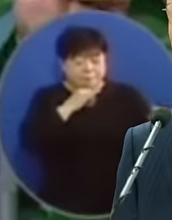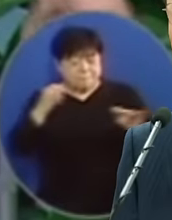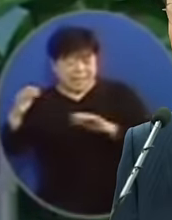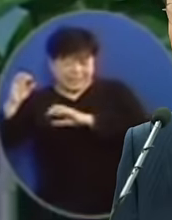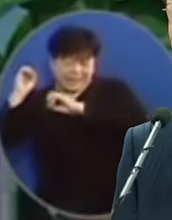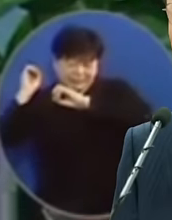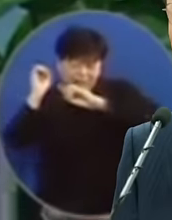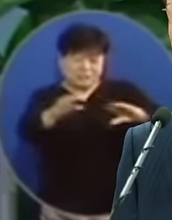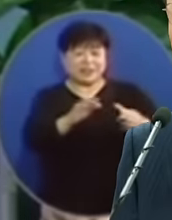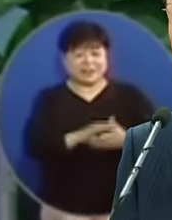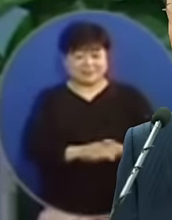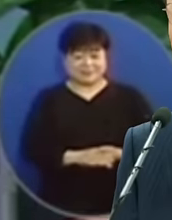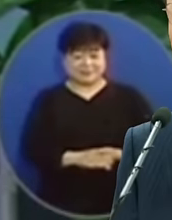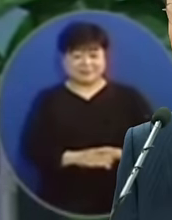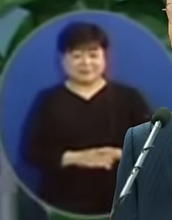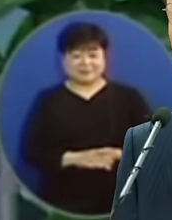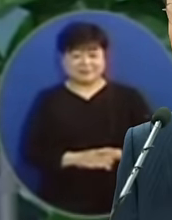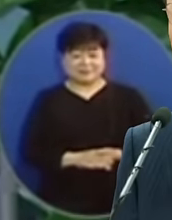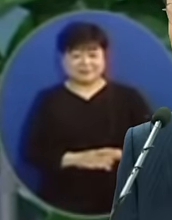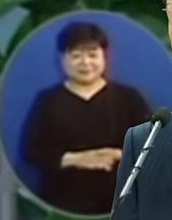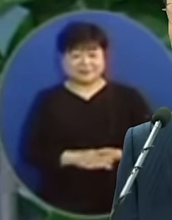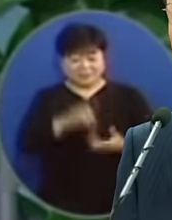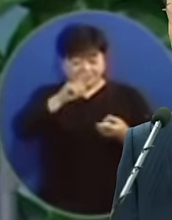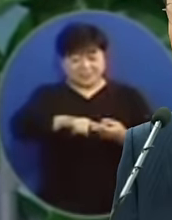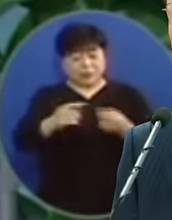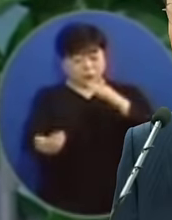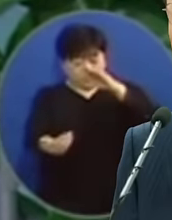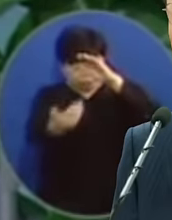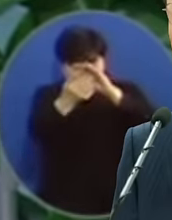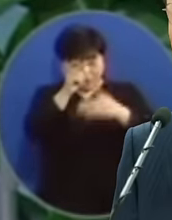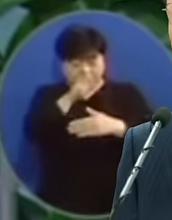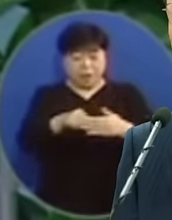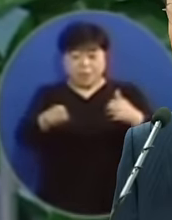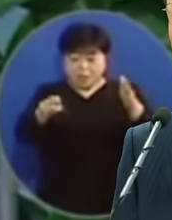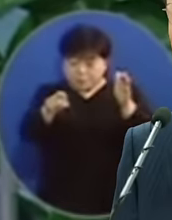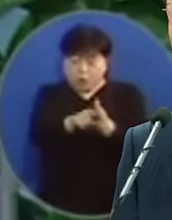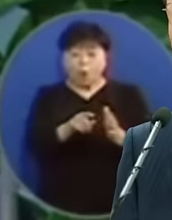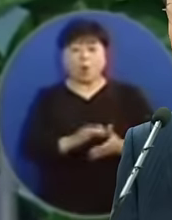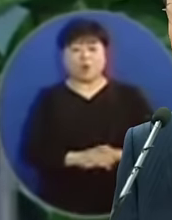바다에 던지라 하고 그것이 이룰 줄 마음에 믿고